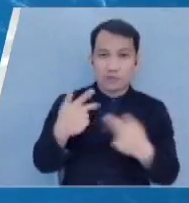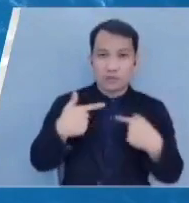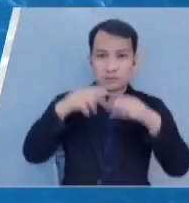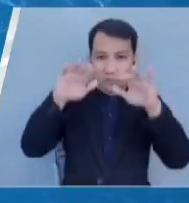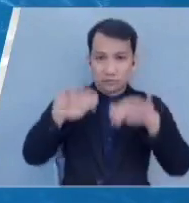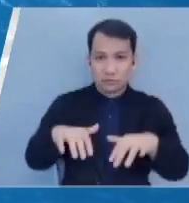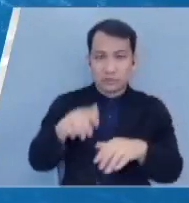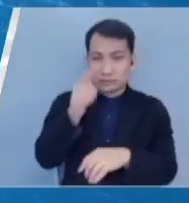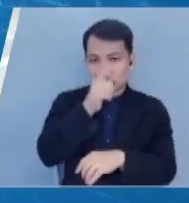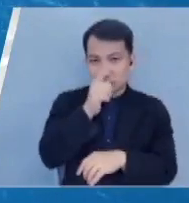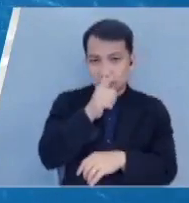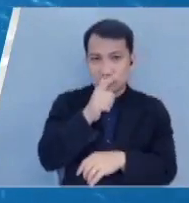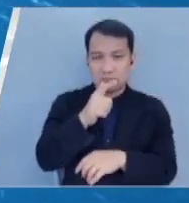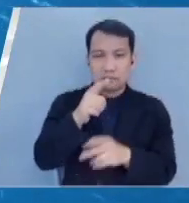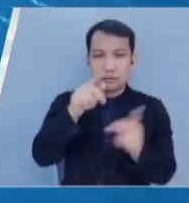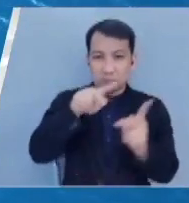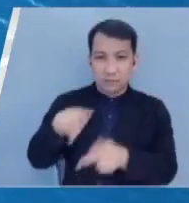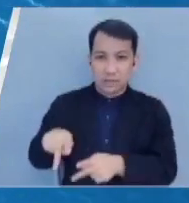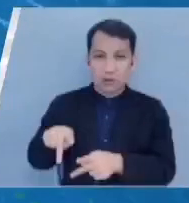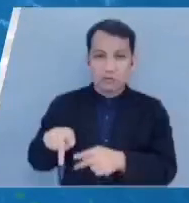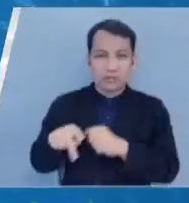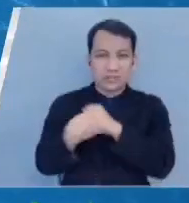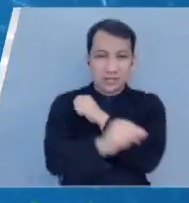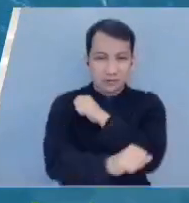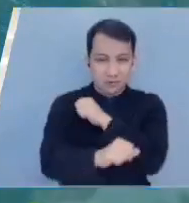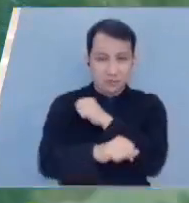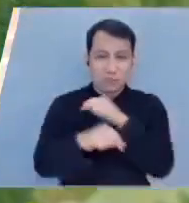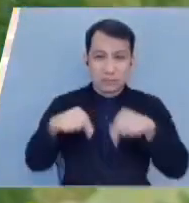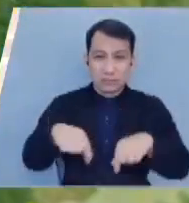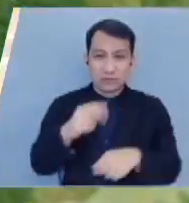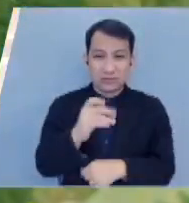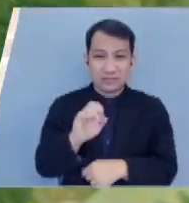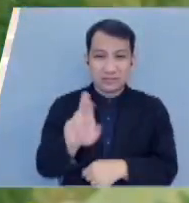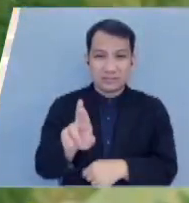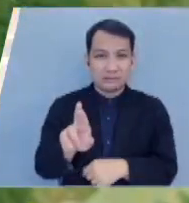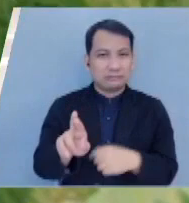gaya sa Palawan at Aurora. At dito naman sa Metro Manila, hindi pa